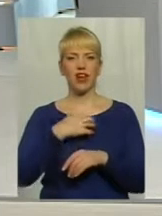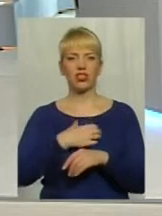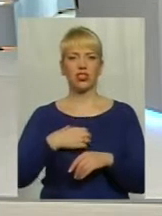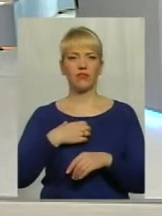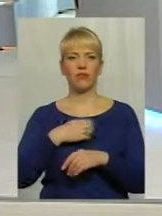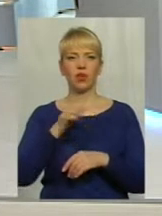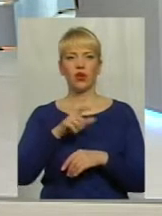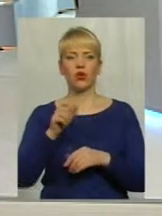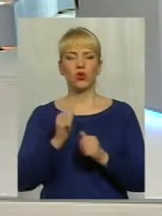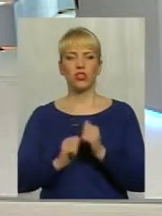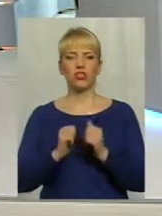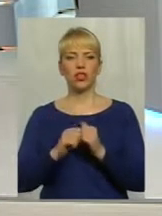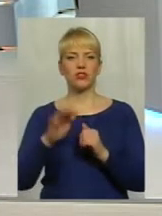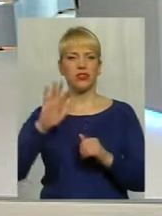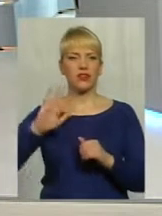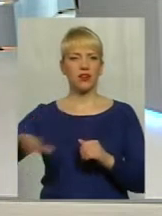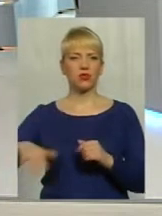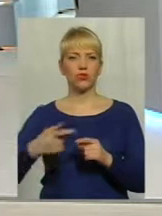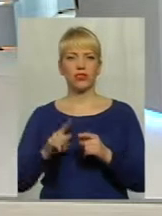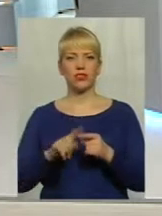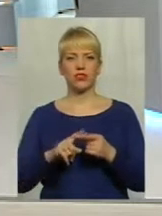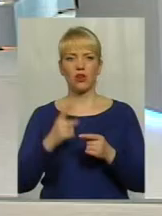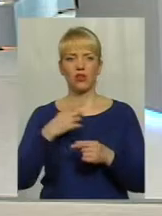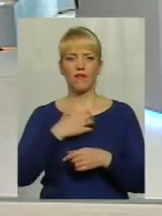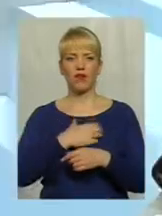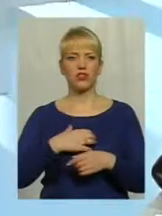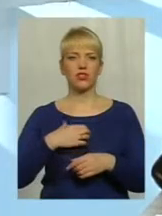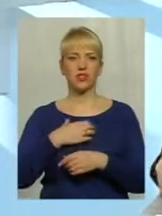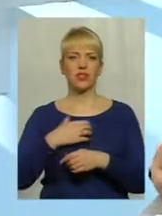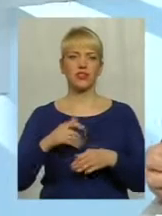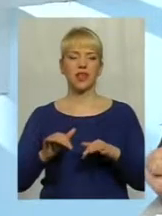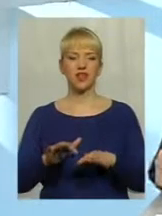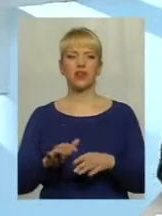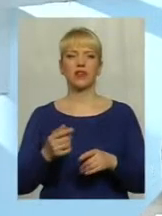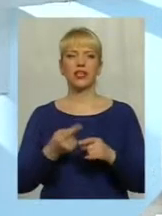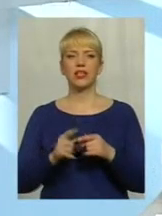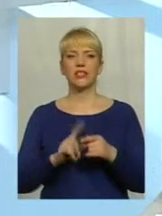часто її нехтують, можливо, одна із найважливих і найпотужних заходів.